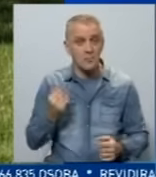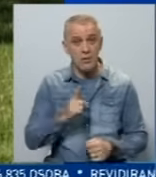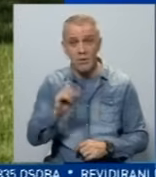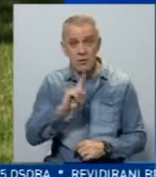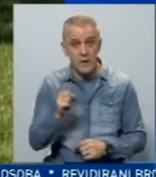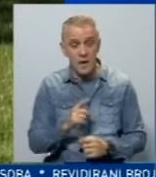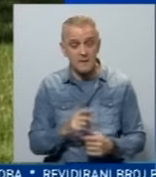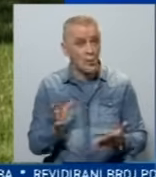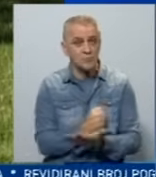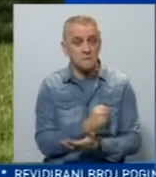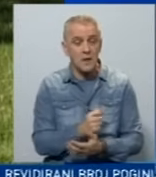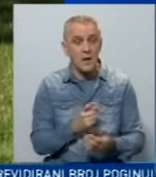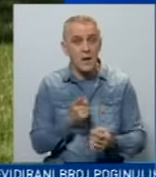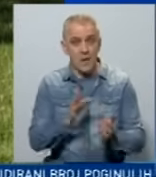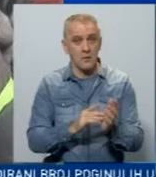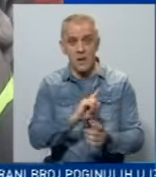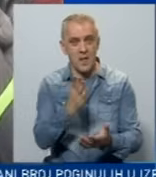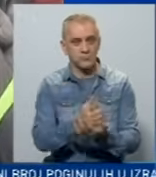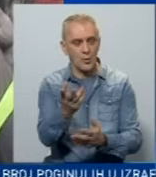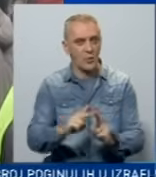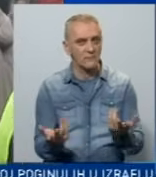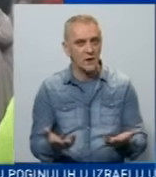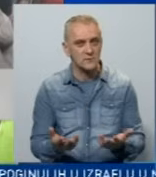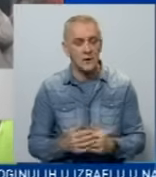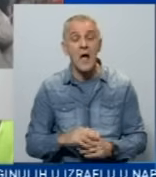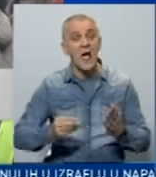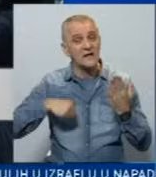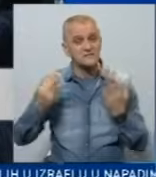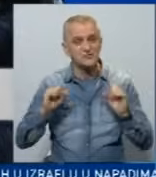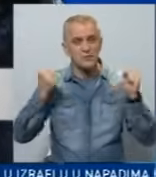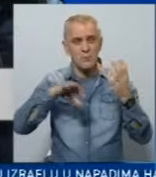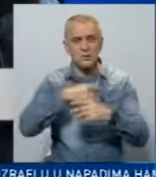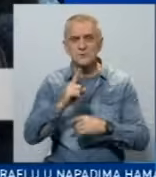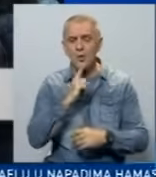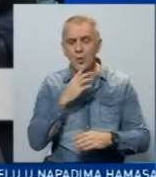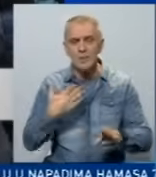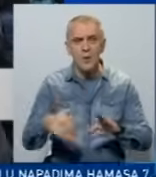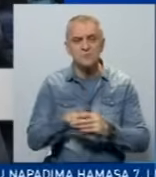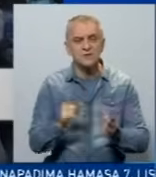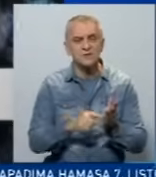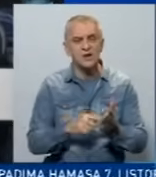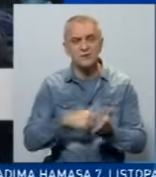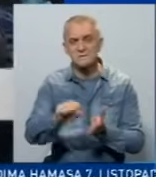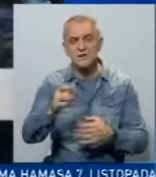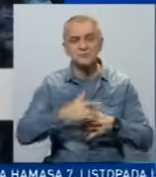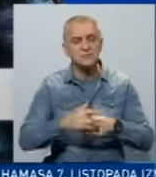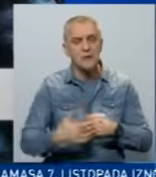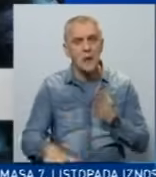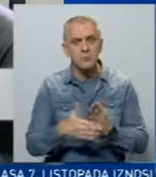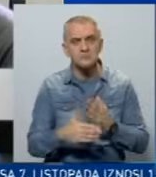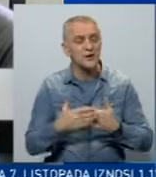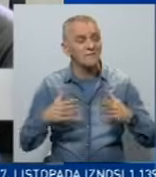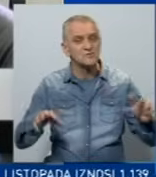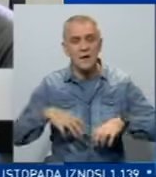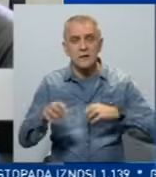oni uspjeli u tome da nije bilo vas, novinara. Dok izvještavaju sa protesta na kojima uposlenici traže isplatu socijalne pomoći, većini